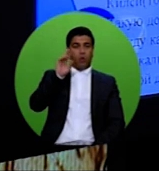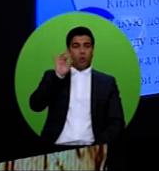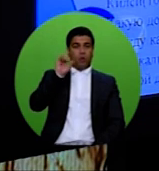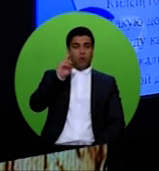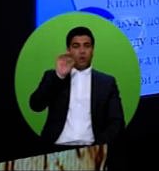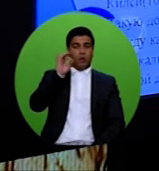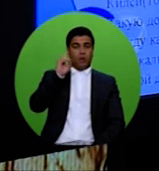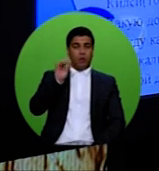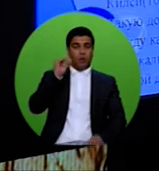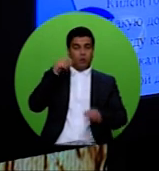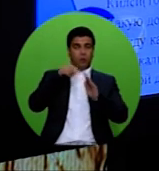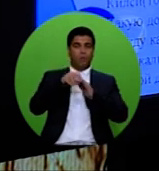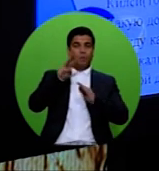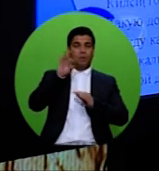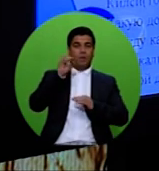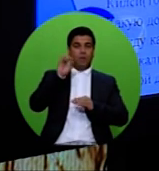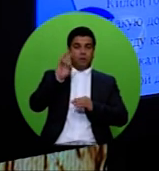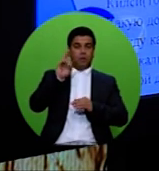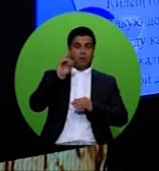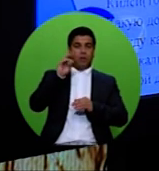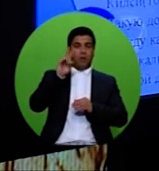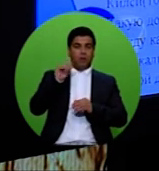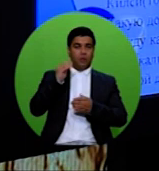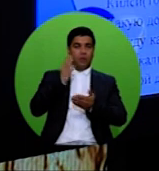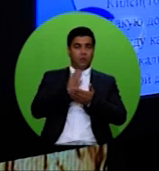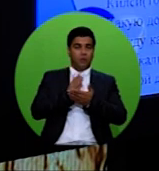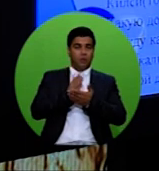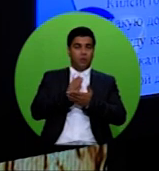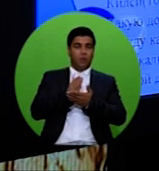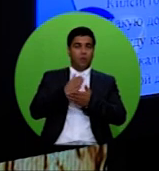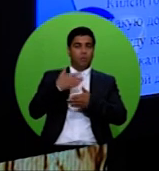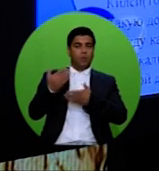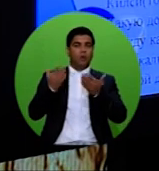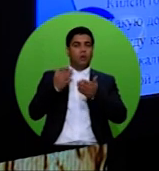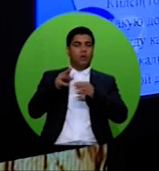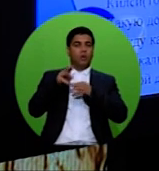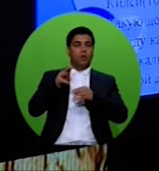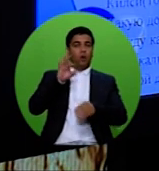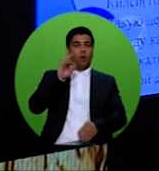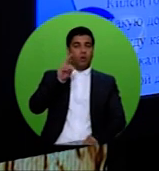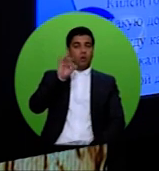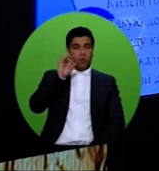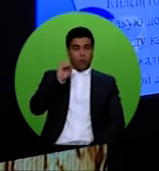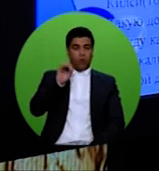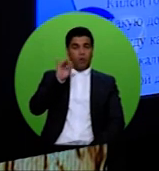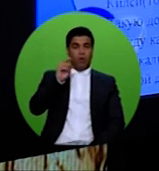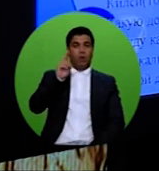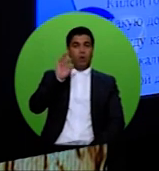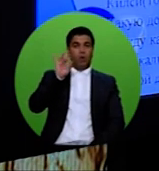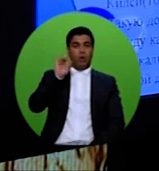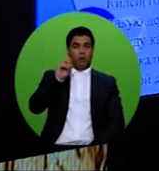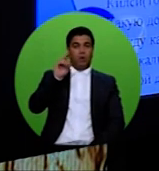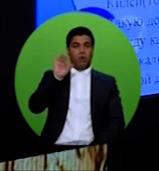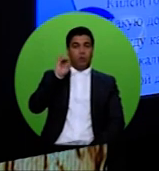расположена Мианкала. Значит, между какими реками? Ак-Дарья и